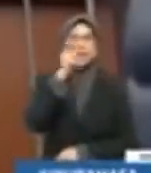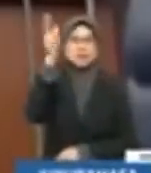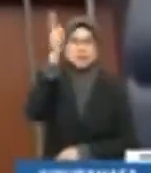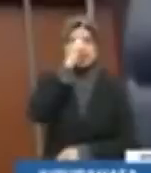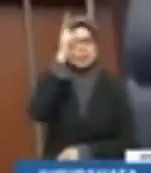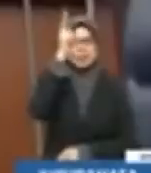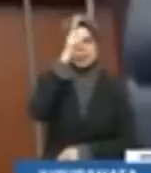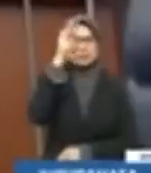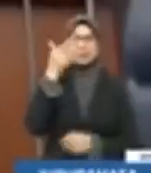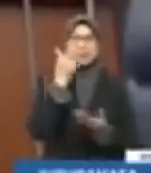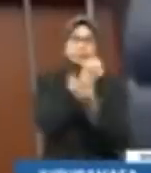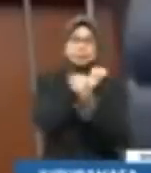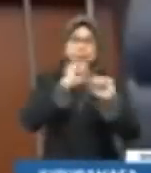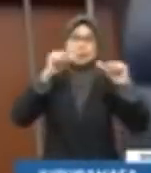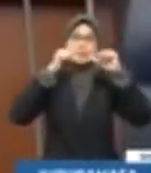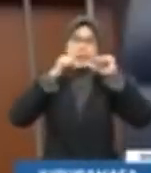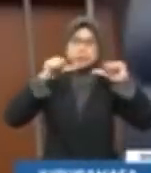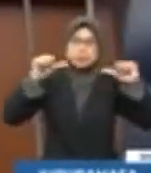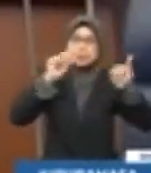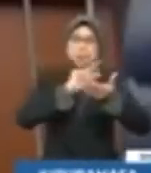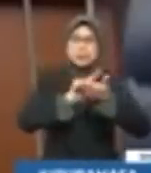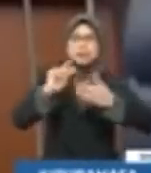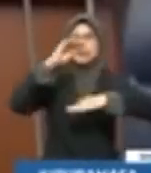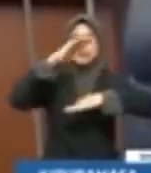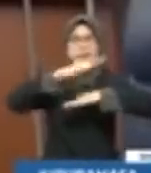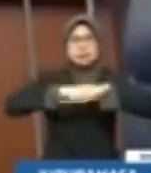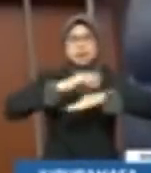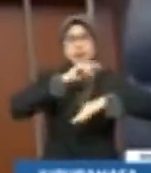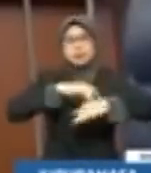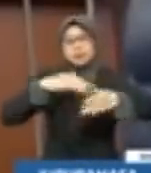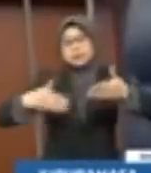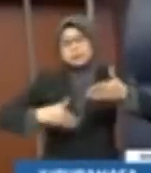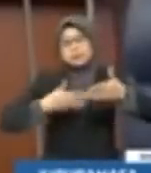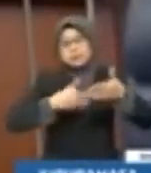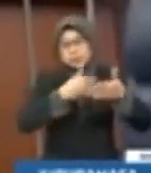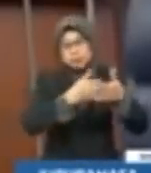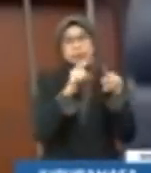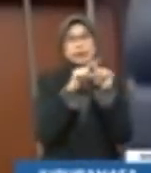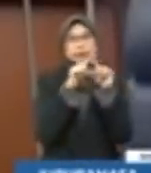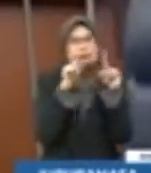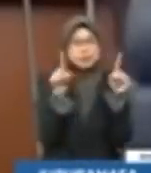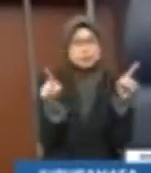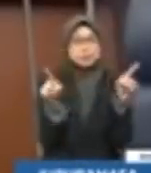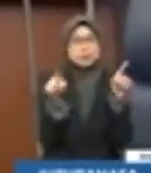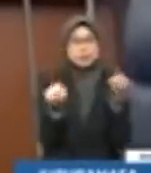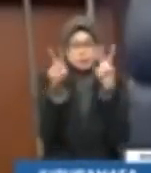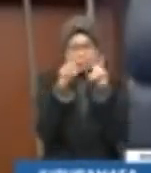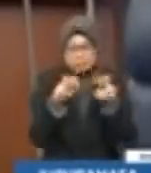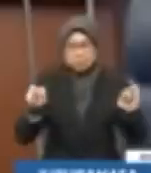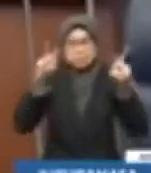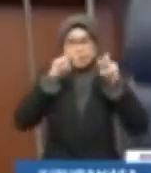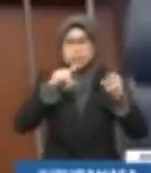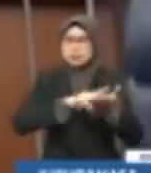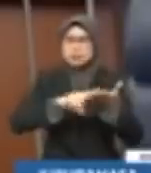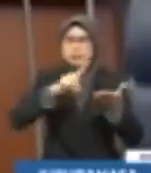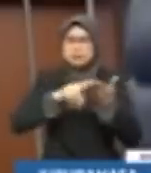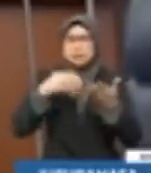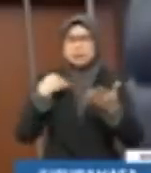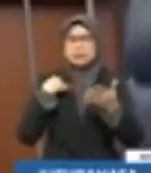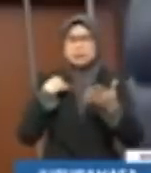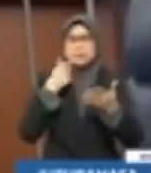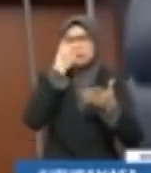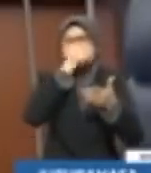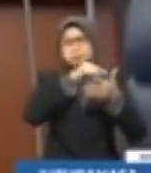Kerajaan dah sedia untuk mengumumkan gaji minimum dalam masa terdekat, tetapi kita sedang memperhalusi dan meneliti beberapa